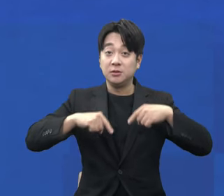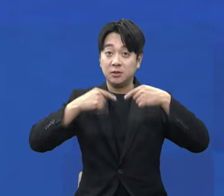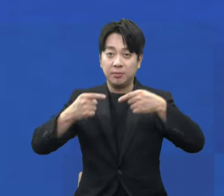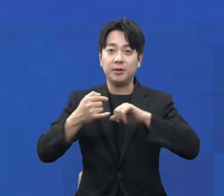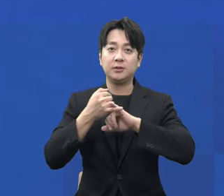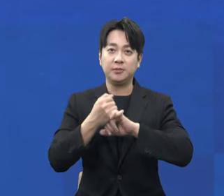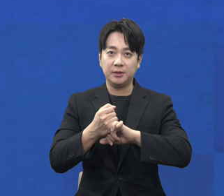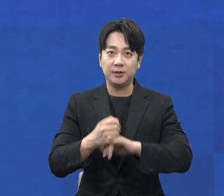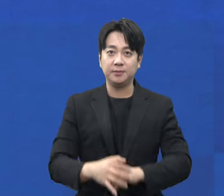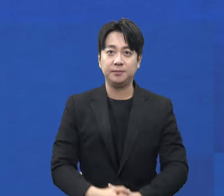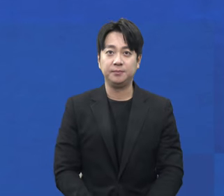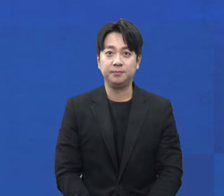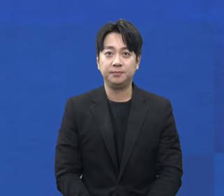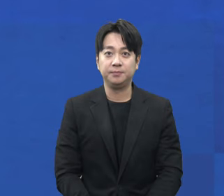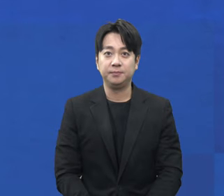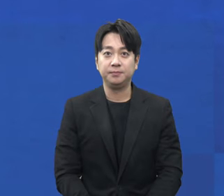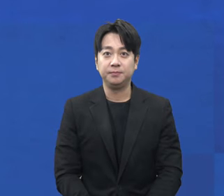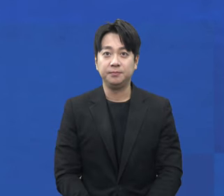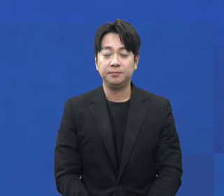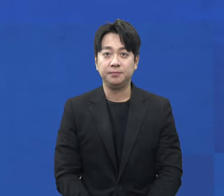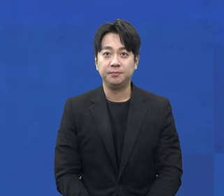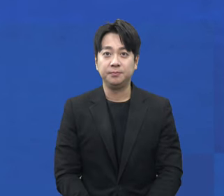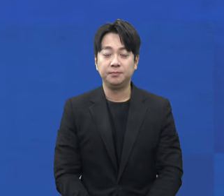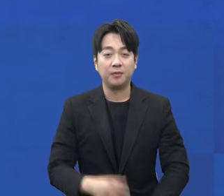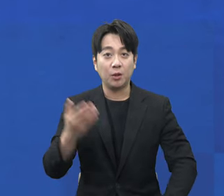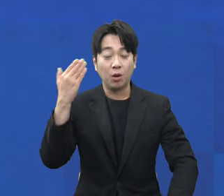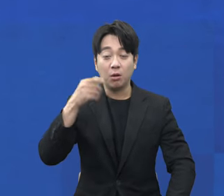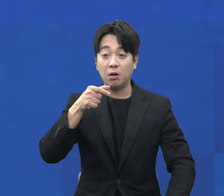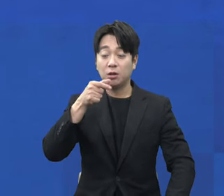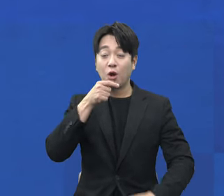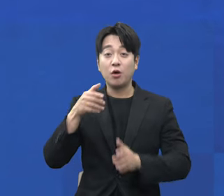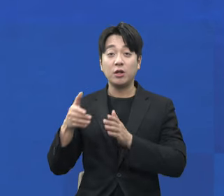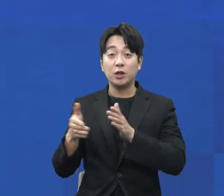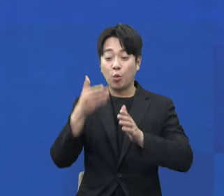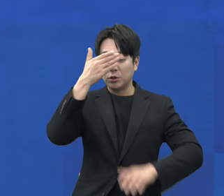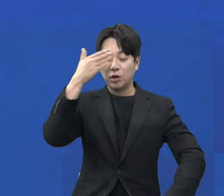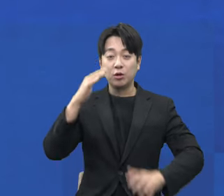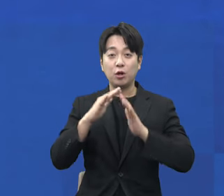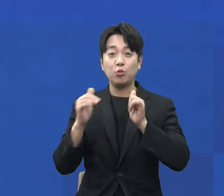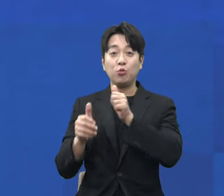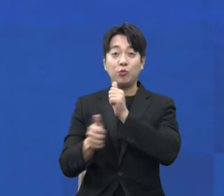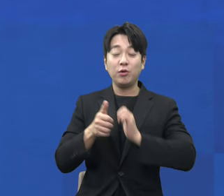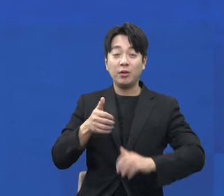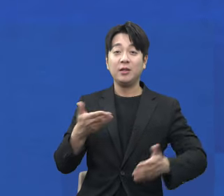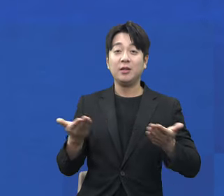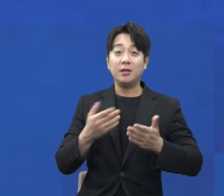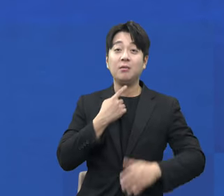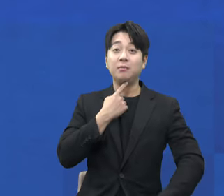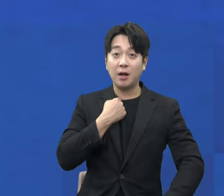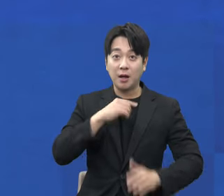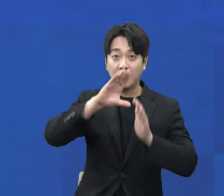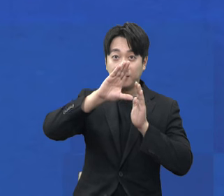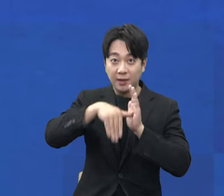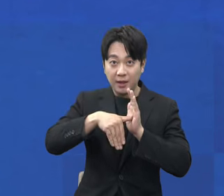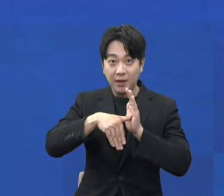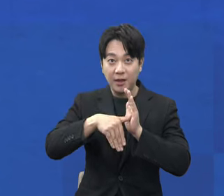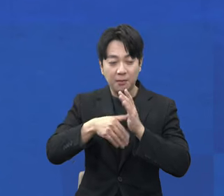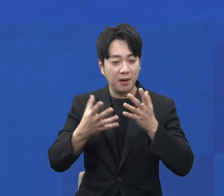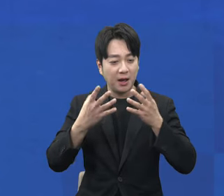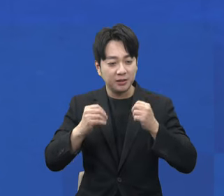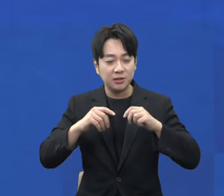이재명 지사 경기도 청년비서관으로 일하며 440만 경기도 청년들을 위한 정책을